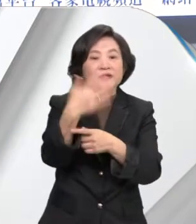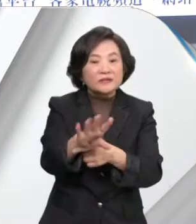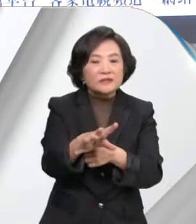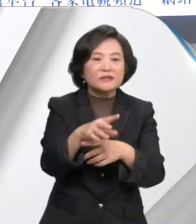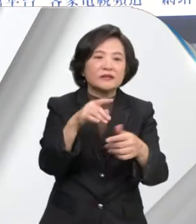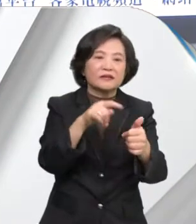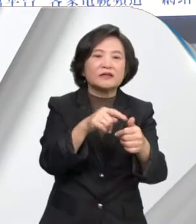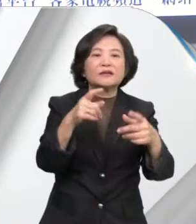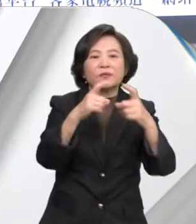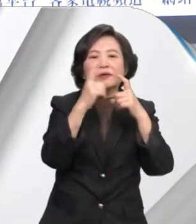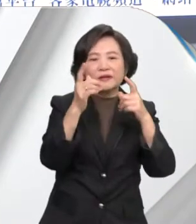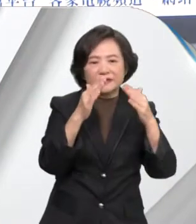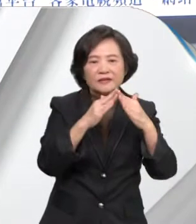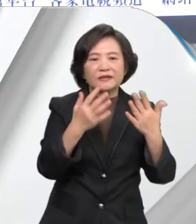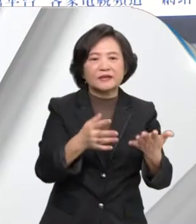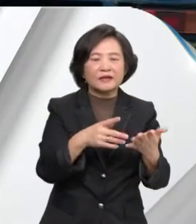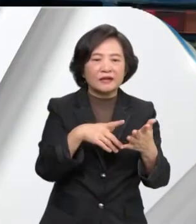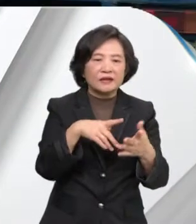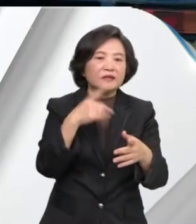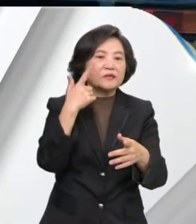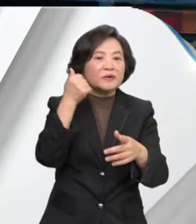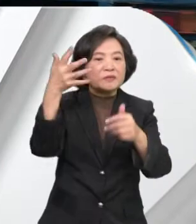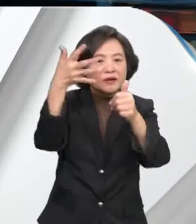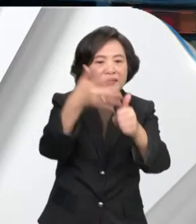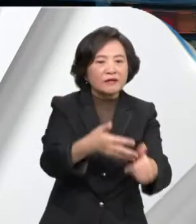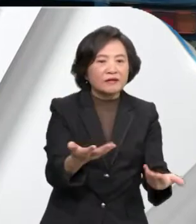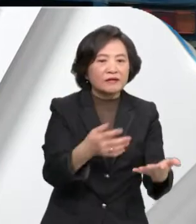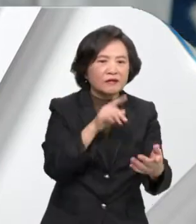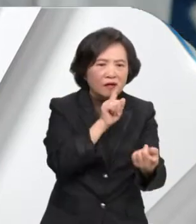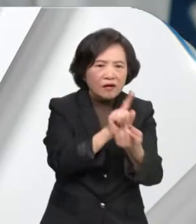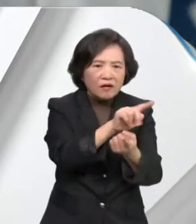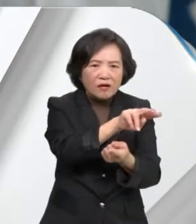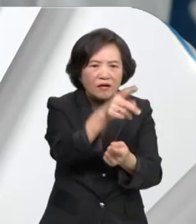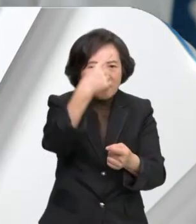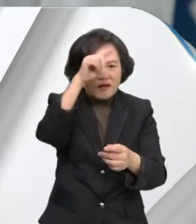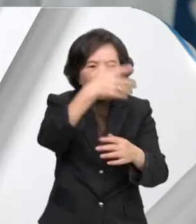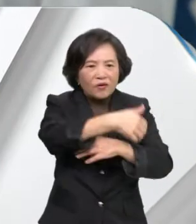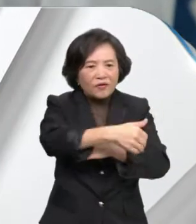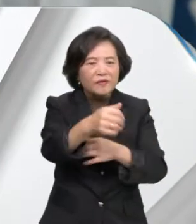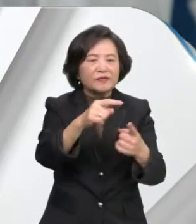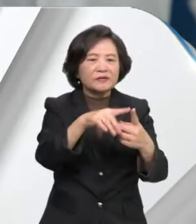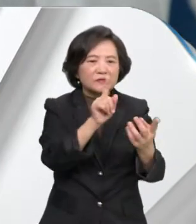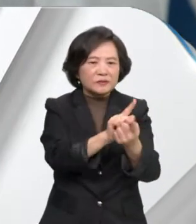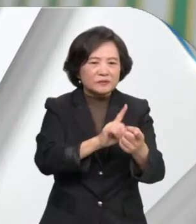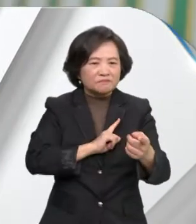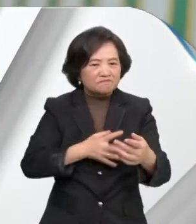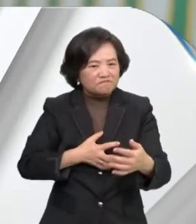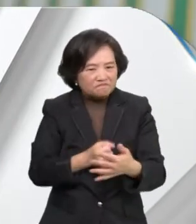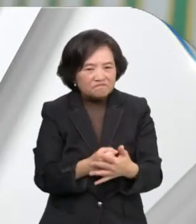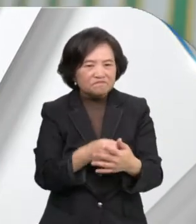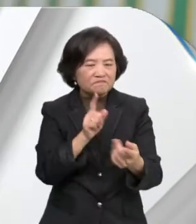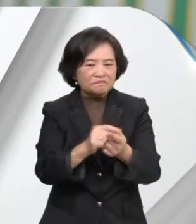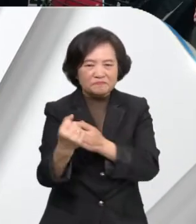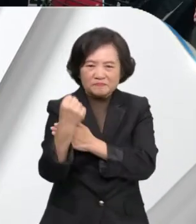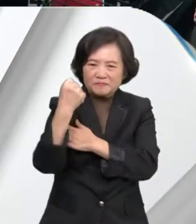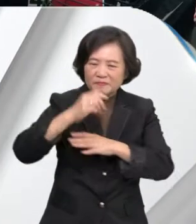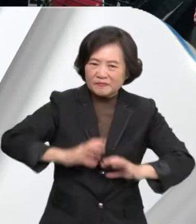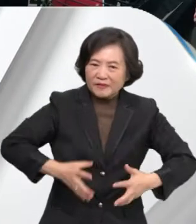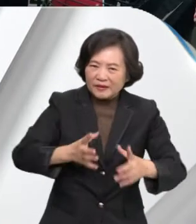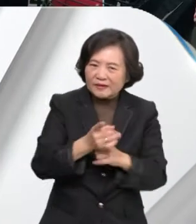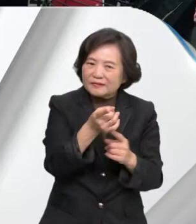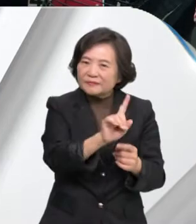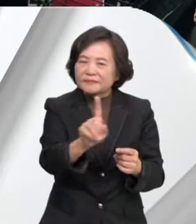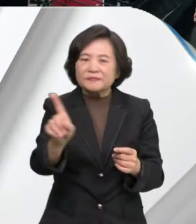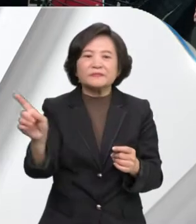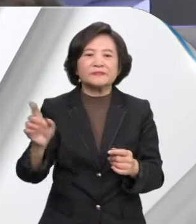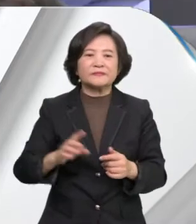业之后啊。到故鄉咧，可以到誒啲故鄉年輕人嗰啲例子來向上嘅大病